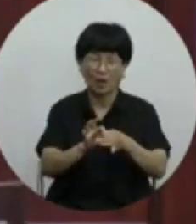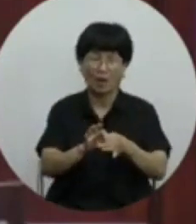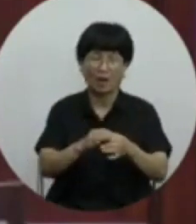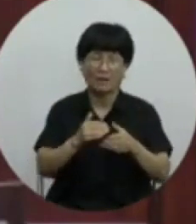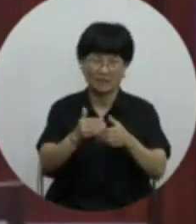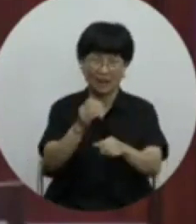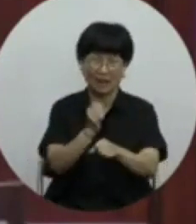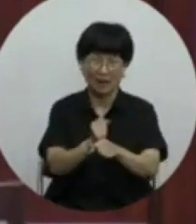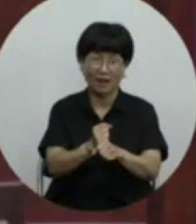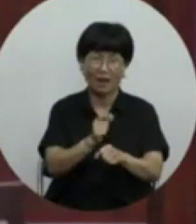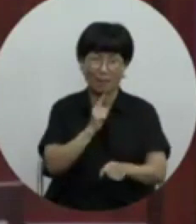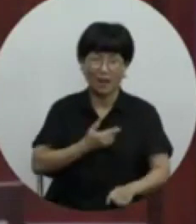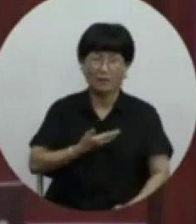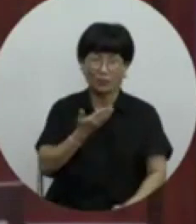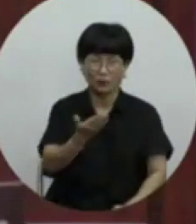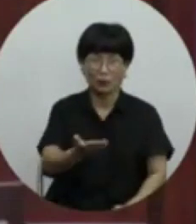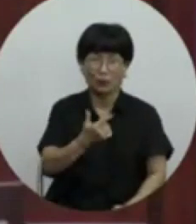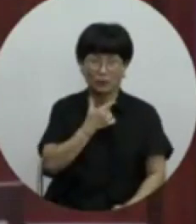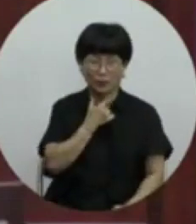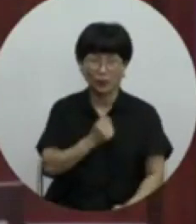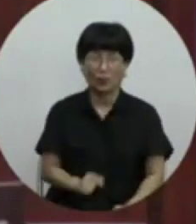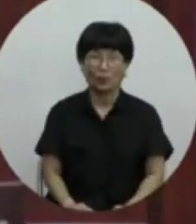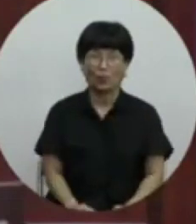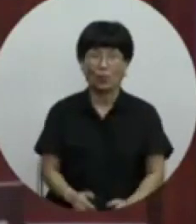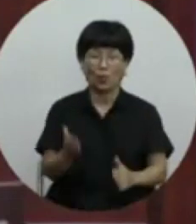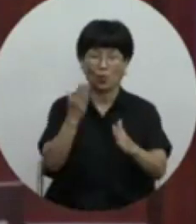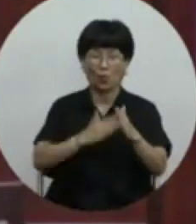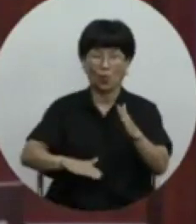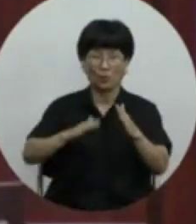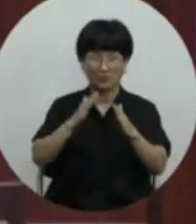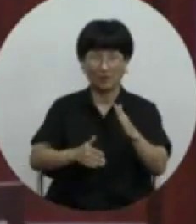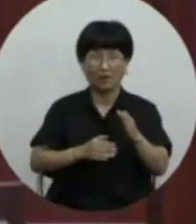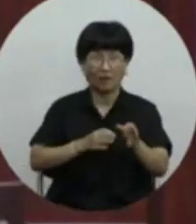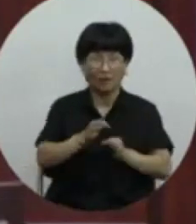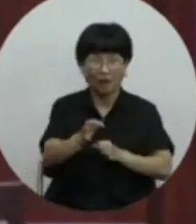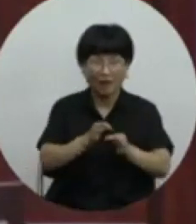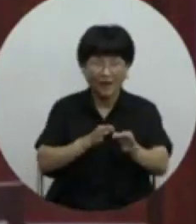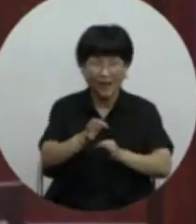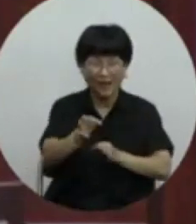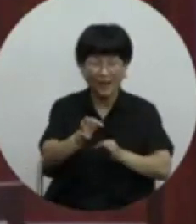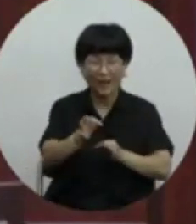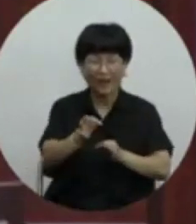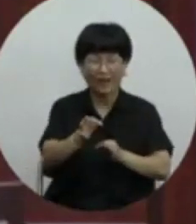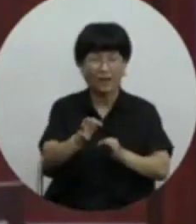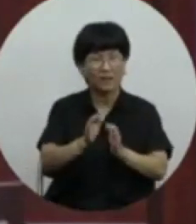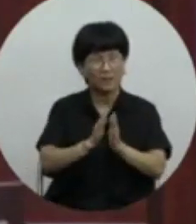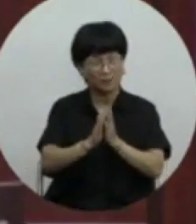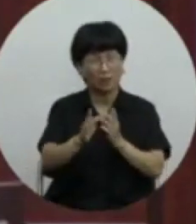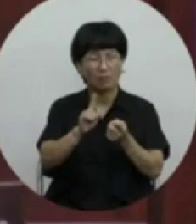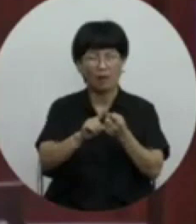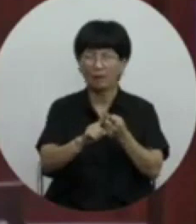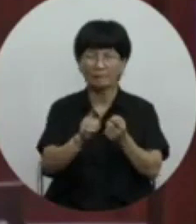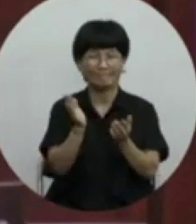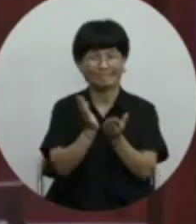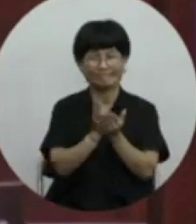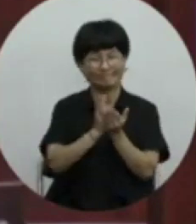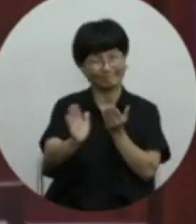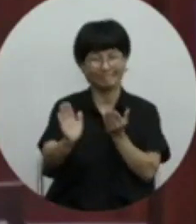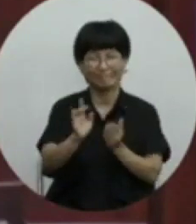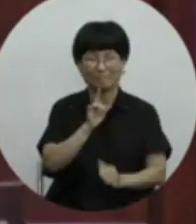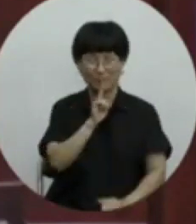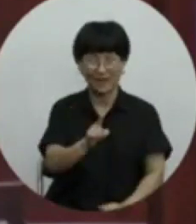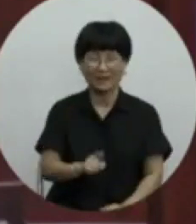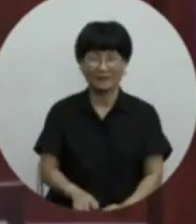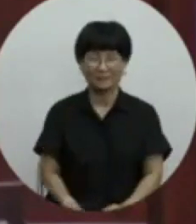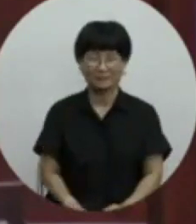드리고, 그래서 공정거래 질서 이거는 이런 내용은 해당 사항이 안 된다 이렇게 말씀을 드립니다.